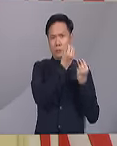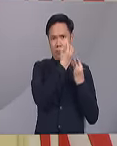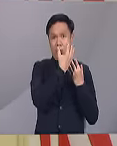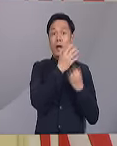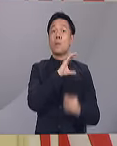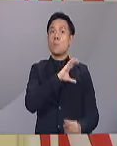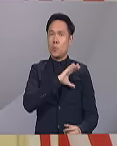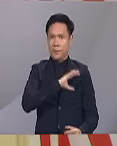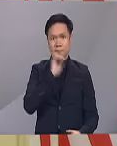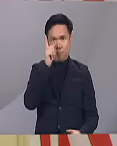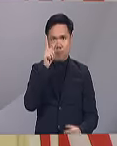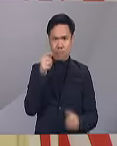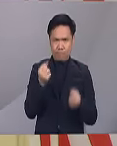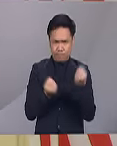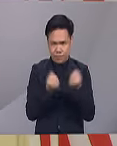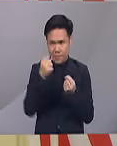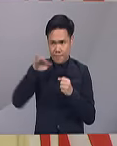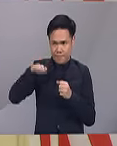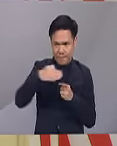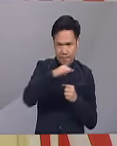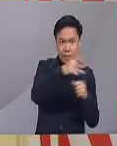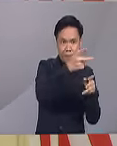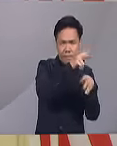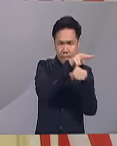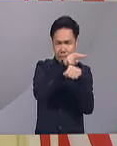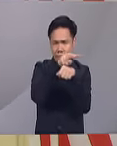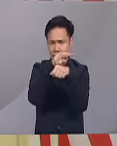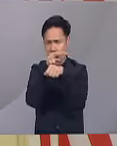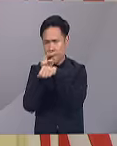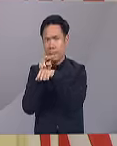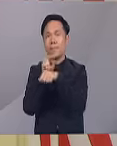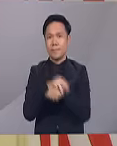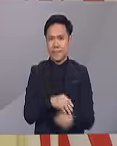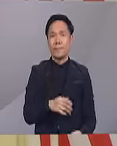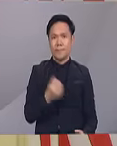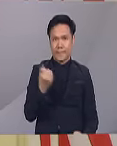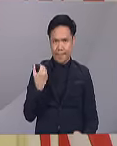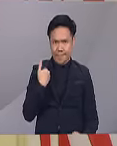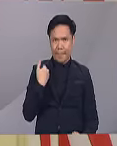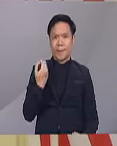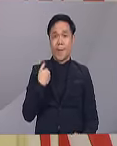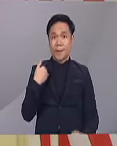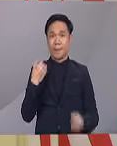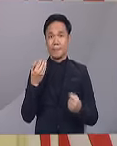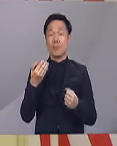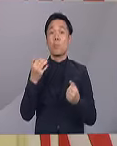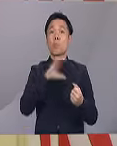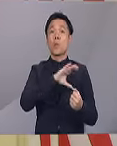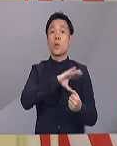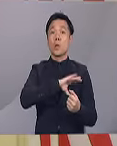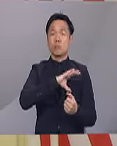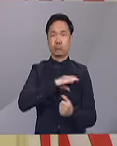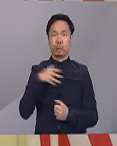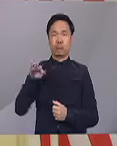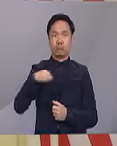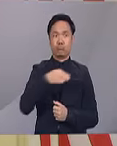akan mengadakan rondaan seperti biasa untuk memantau pematuhan SOP ini.